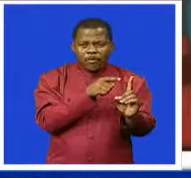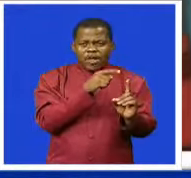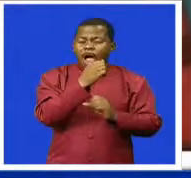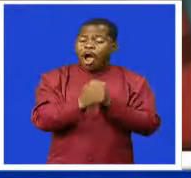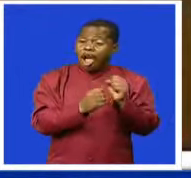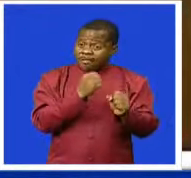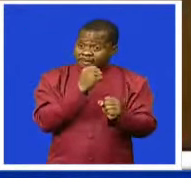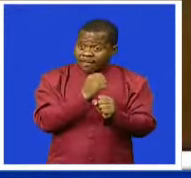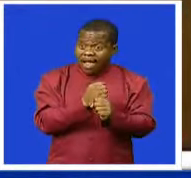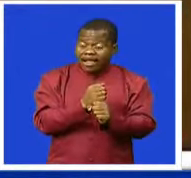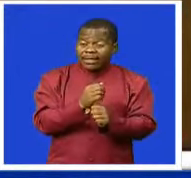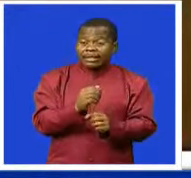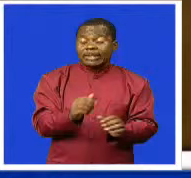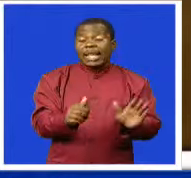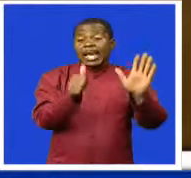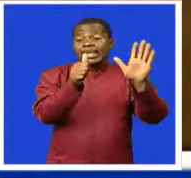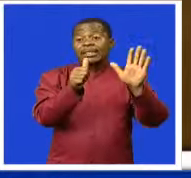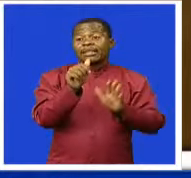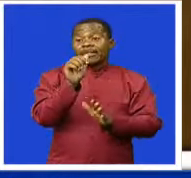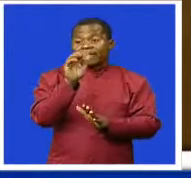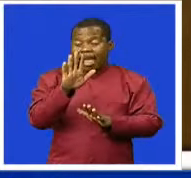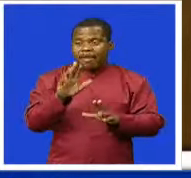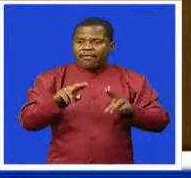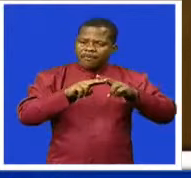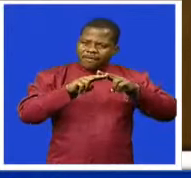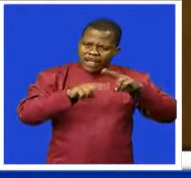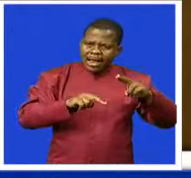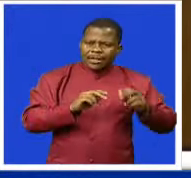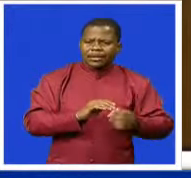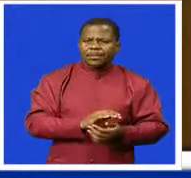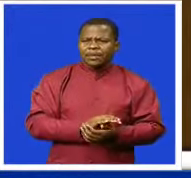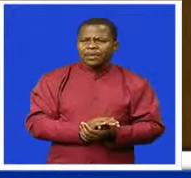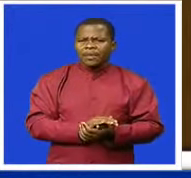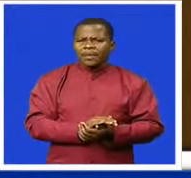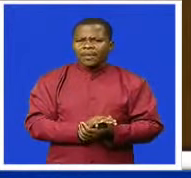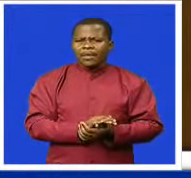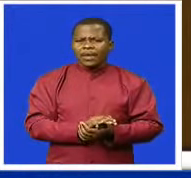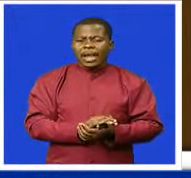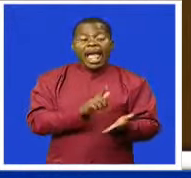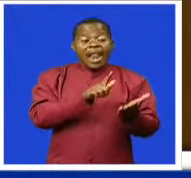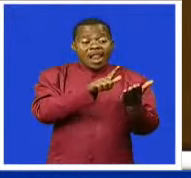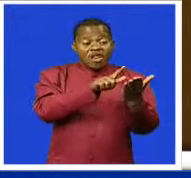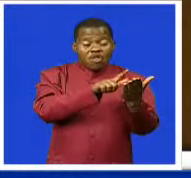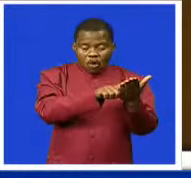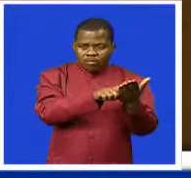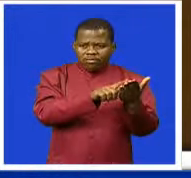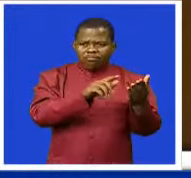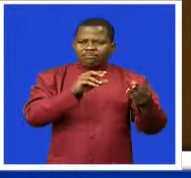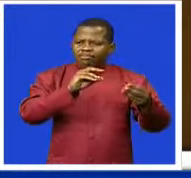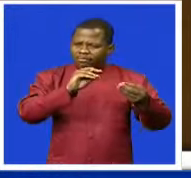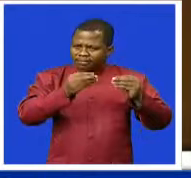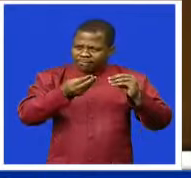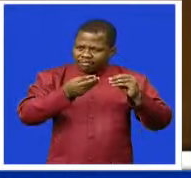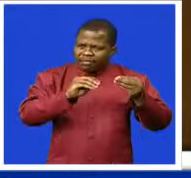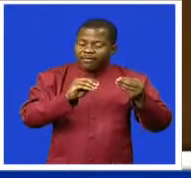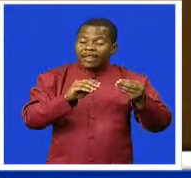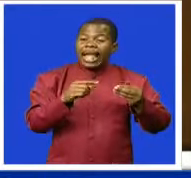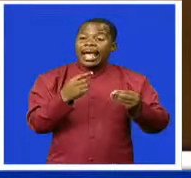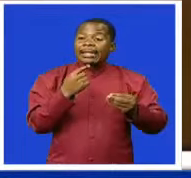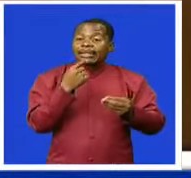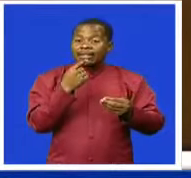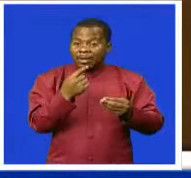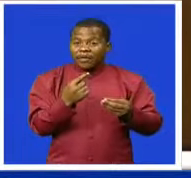semhlalaphansi semalunga sitawubukwa ngubani, lo mthetho lochubelwe uthi kutawuba libandla